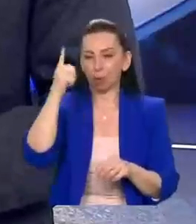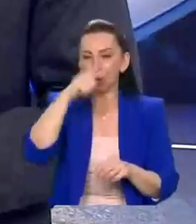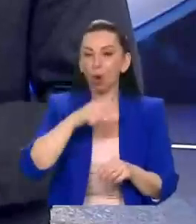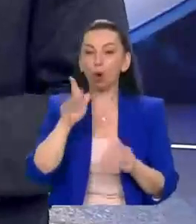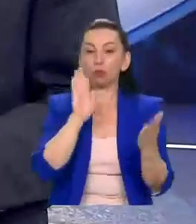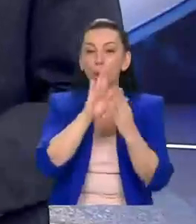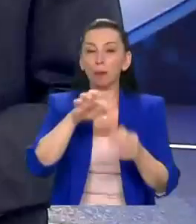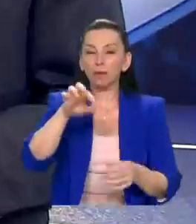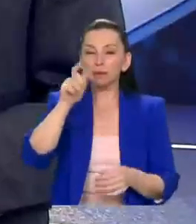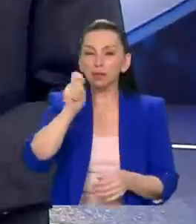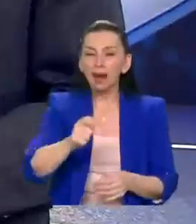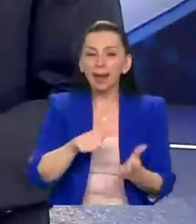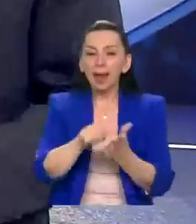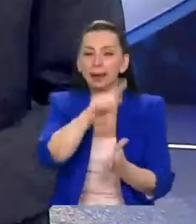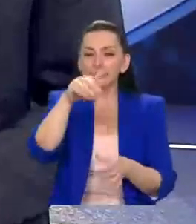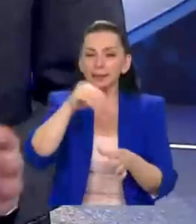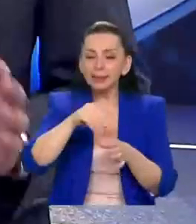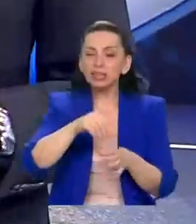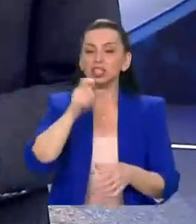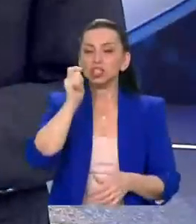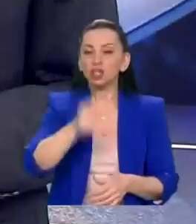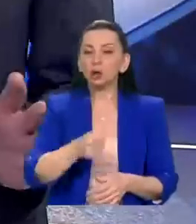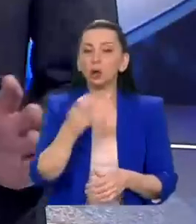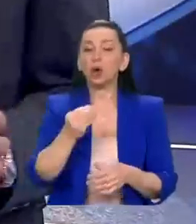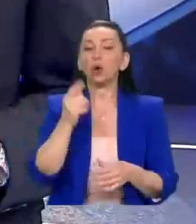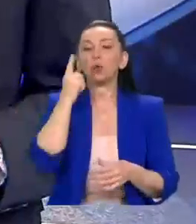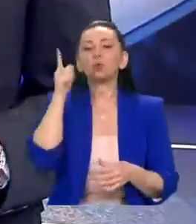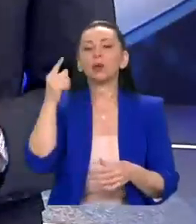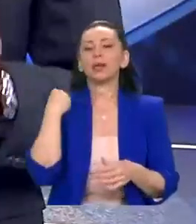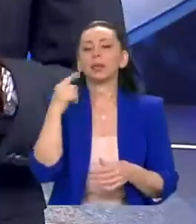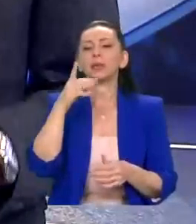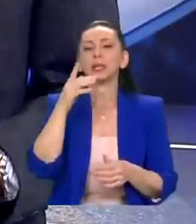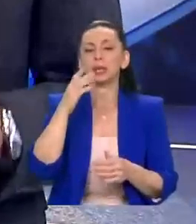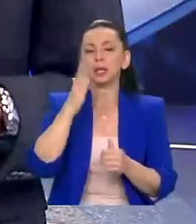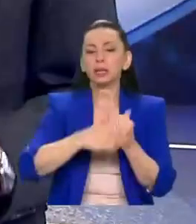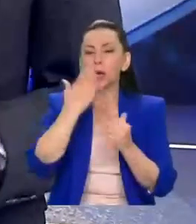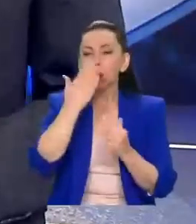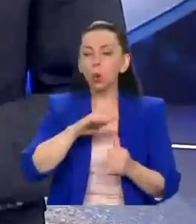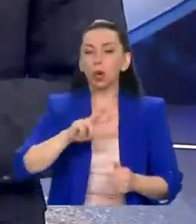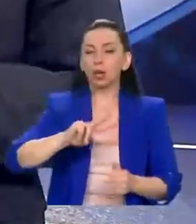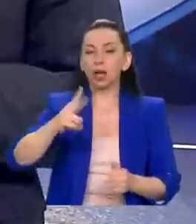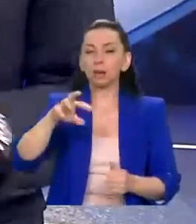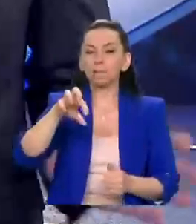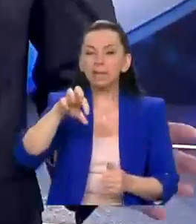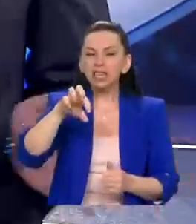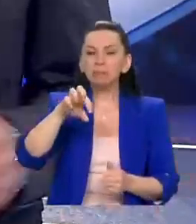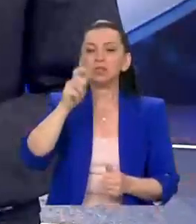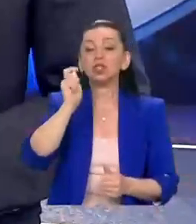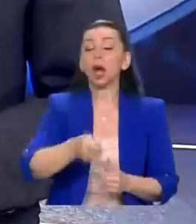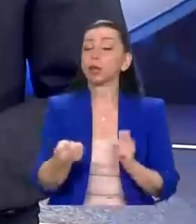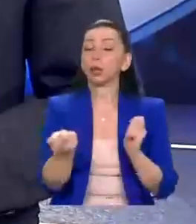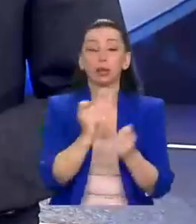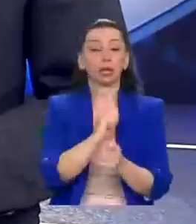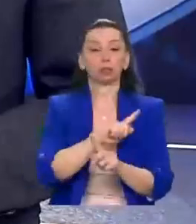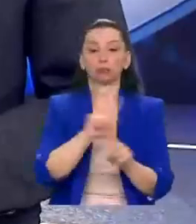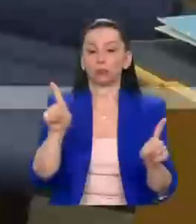şartı herkes için 5.000 gün olsun derken iktidar yeni bir kısıtlama getirilmiyor. Kademeli prim şartı değişmeyecek